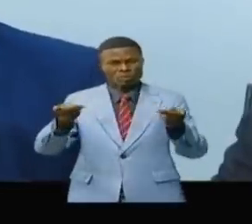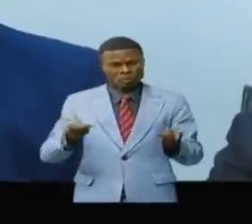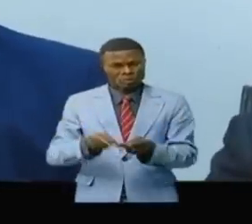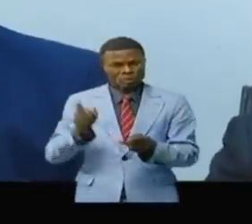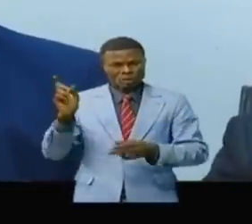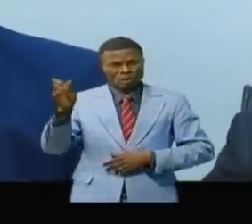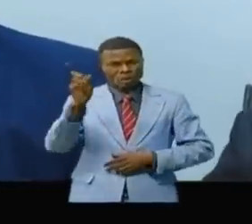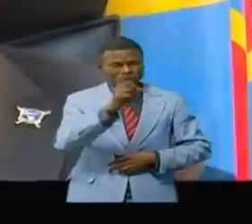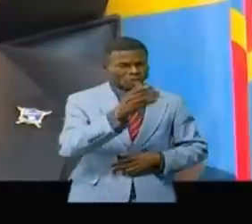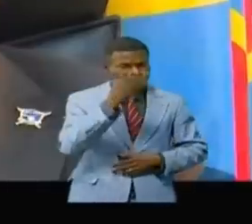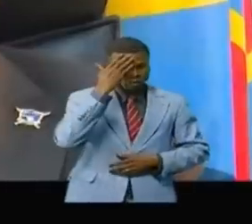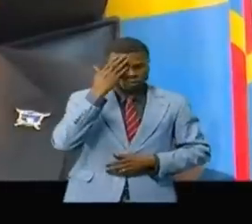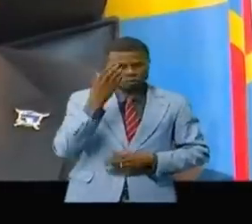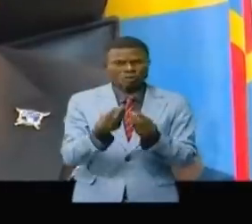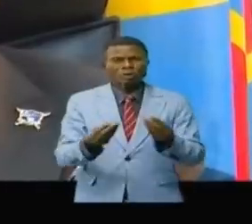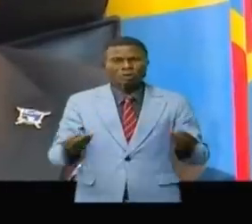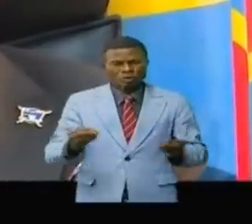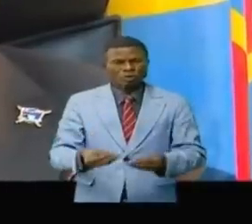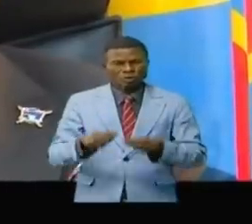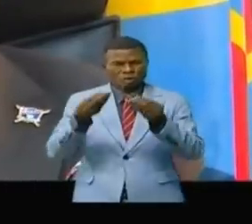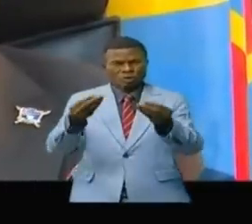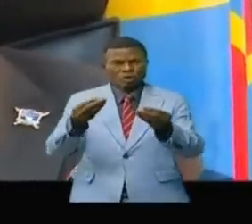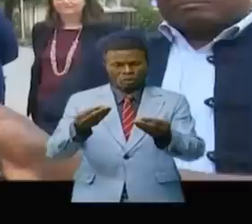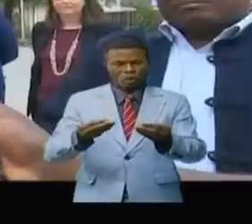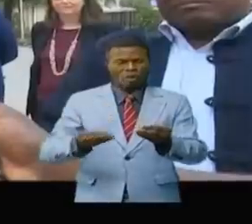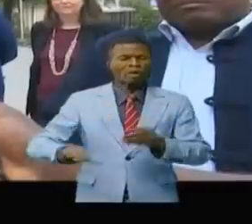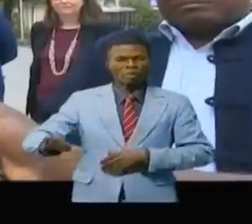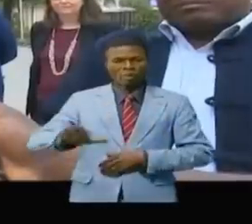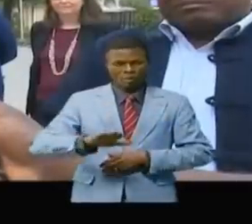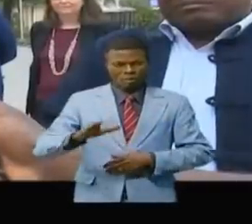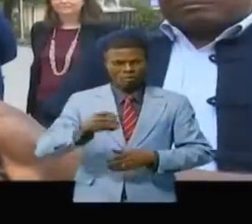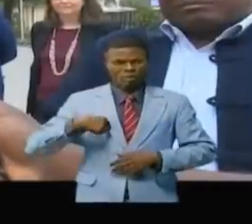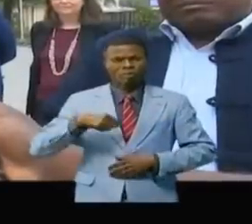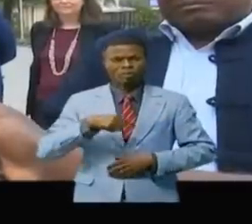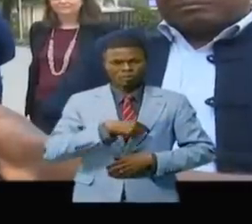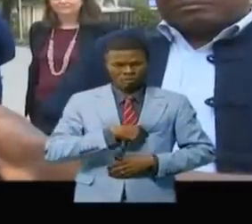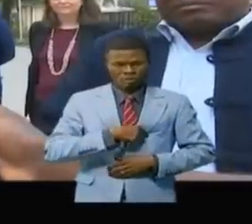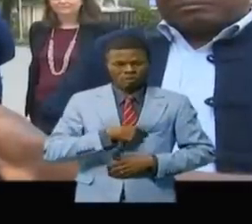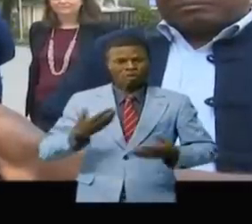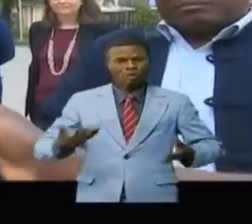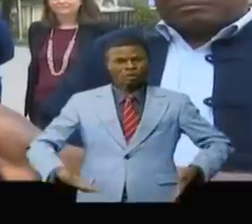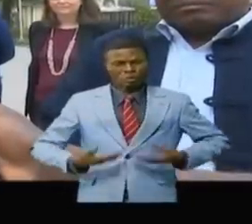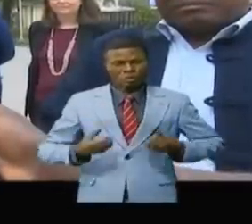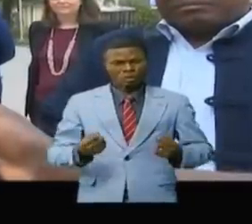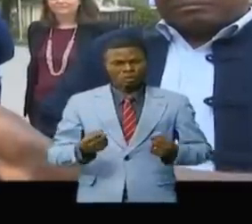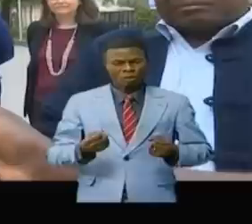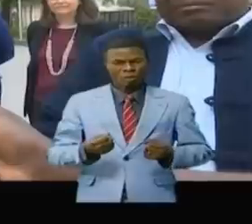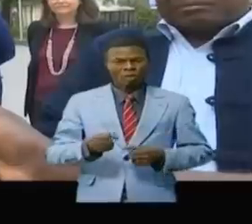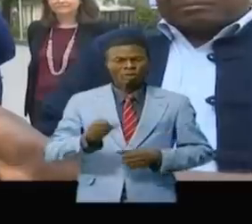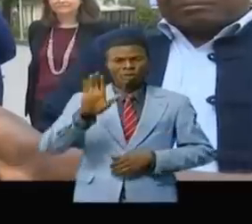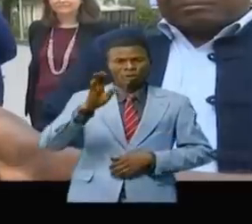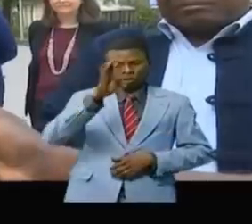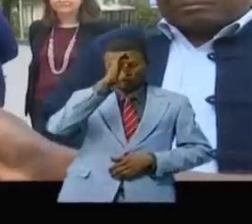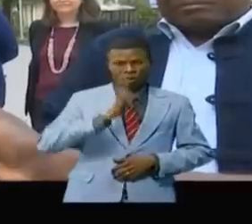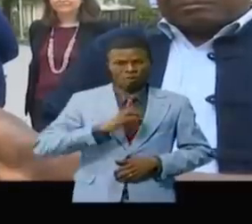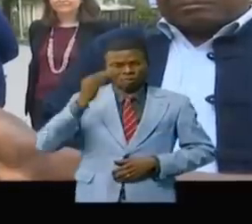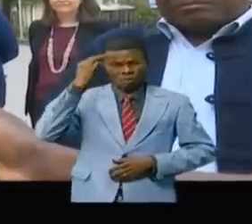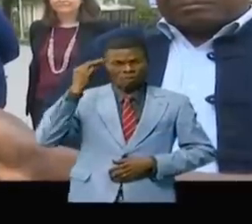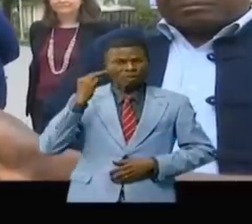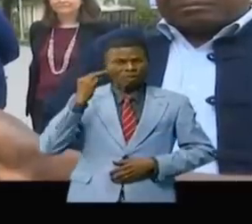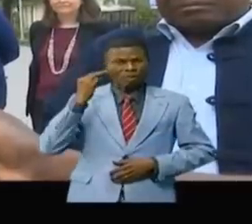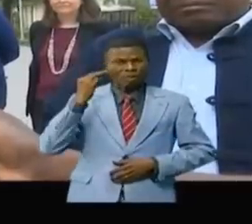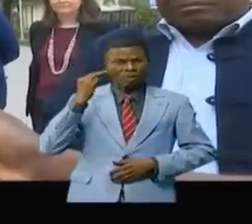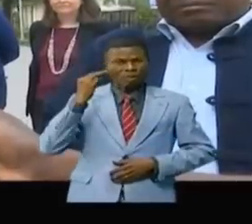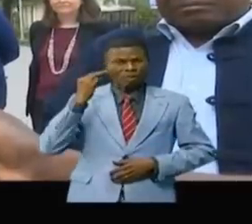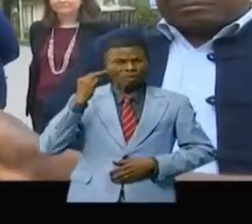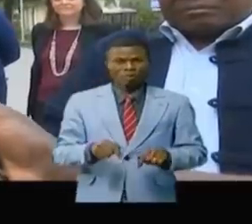composantes ou les piliers et des propositions qui pourraient être faites de part et d'autre. Et nous nous sommes d'ailleurs réjouis quand son Excellence nous disait d'ailleurs même